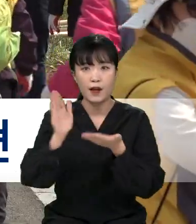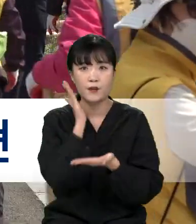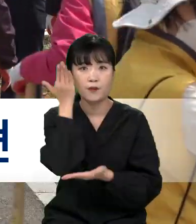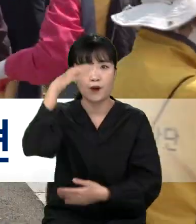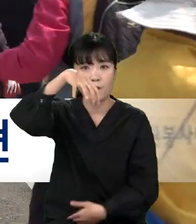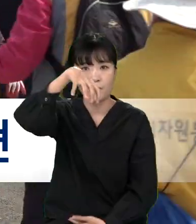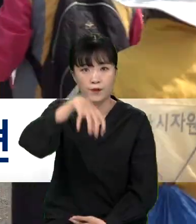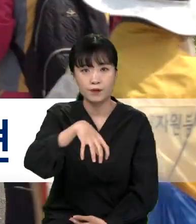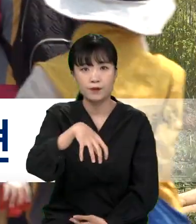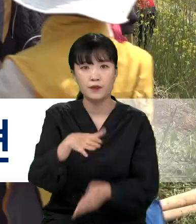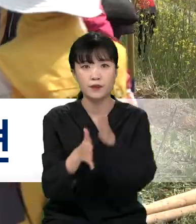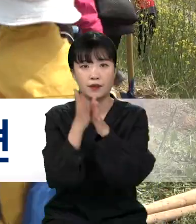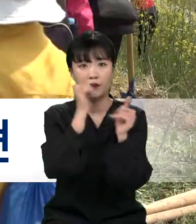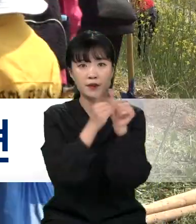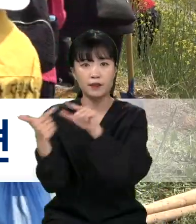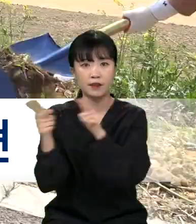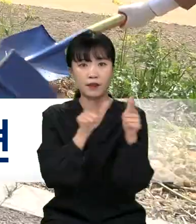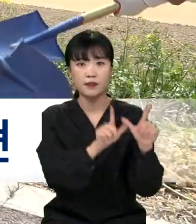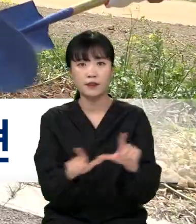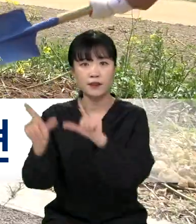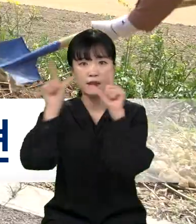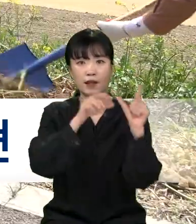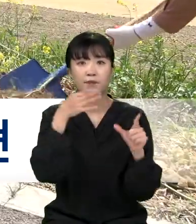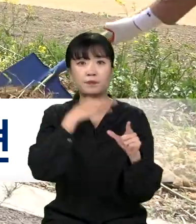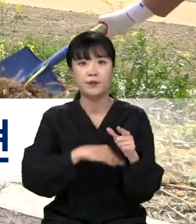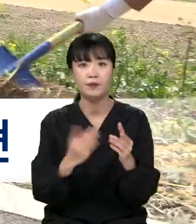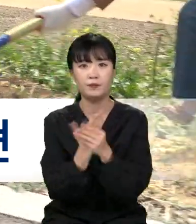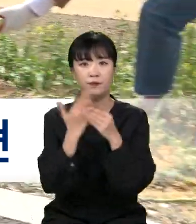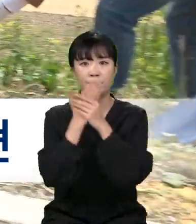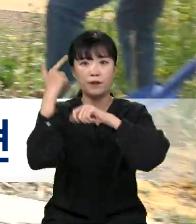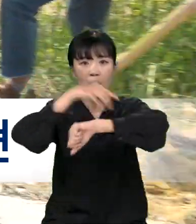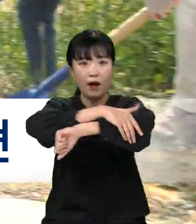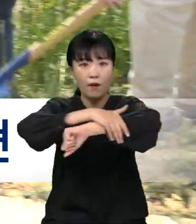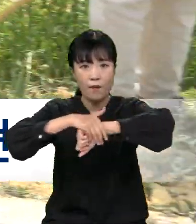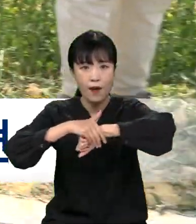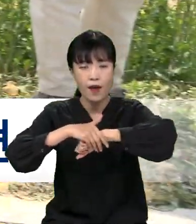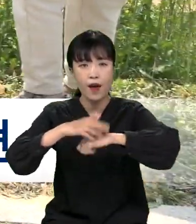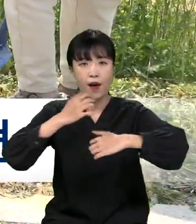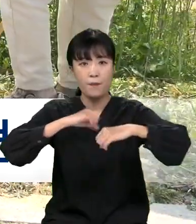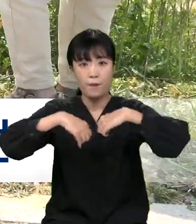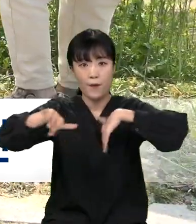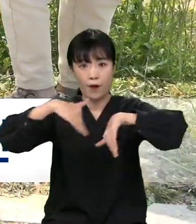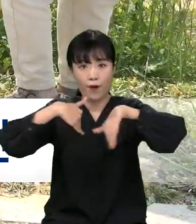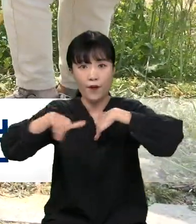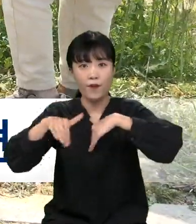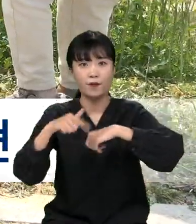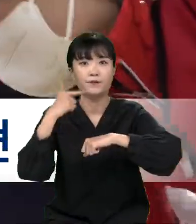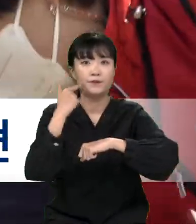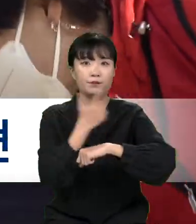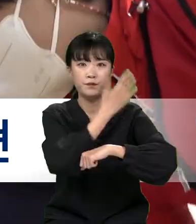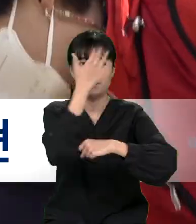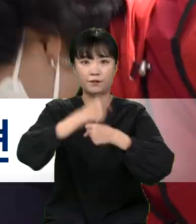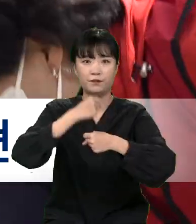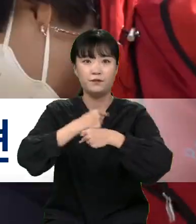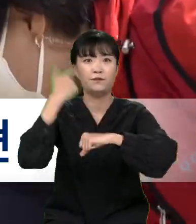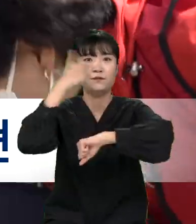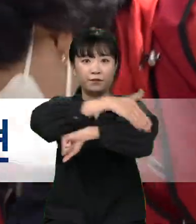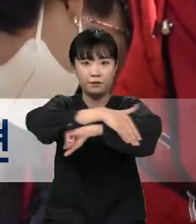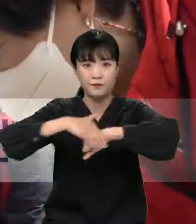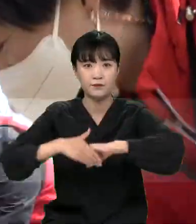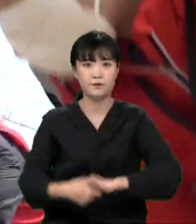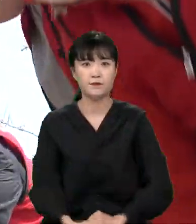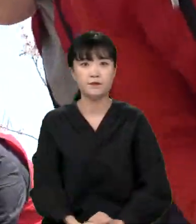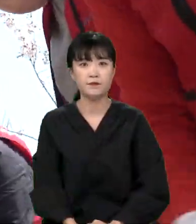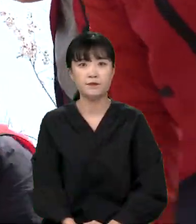쾌적한 녹색 공간으로 시민 삶의 질 향상을 도모하고 명품 벚꽃 거리를 조성해 아름다운 수변 공간을 바꿀